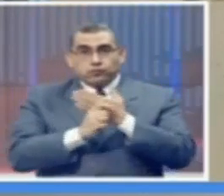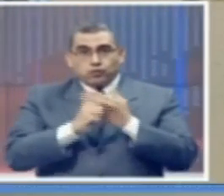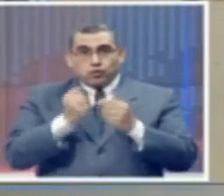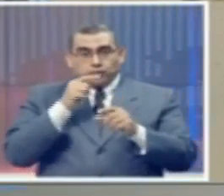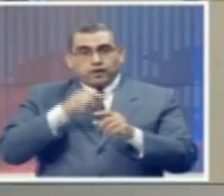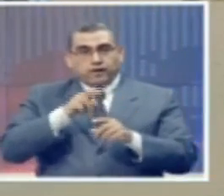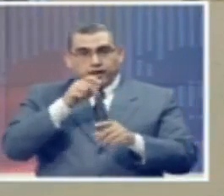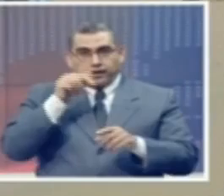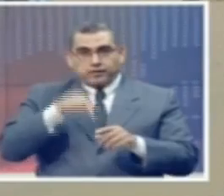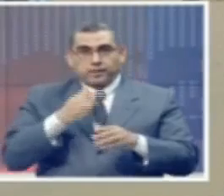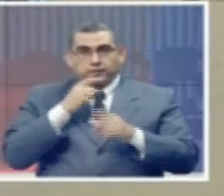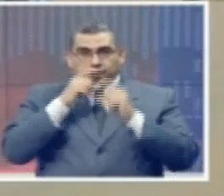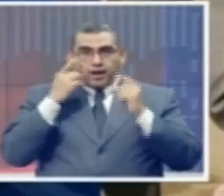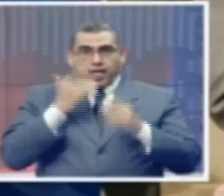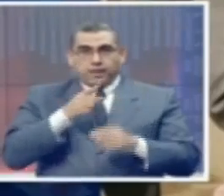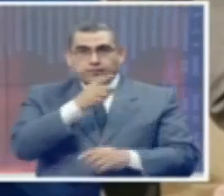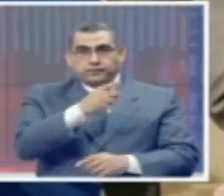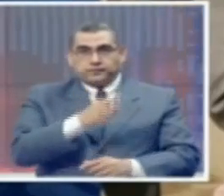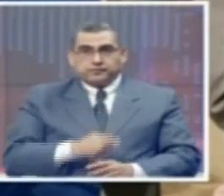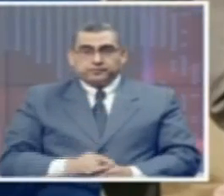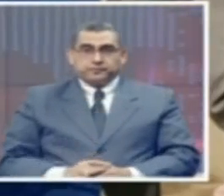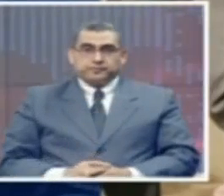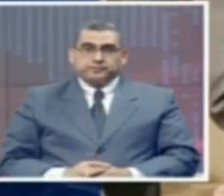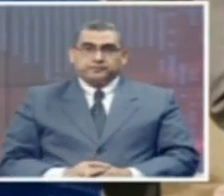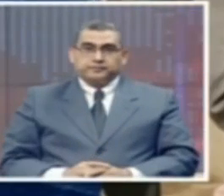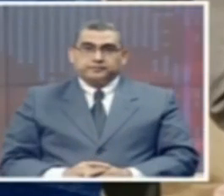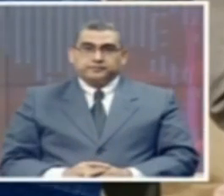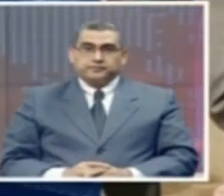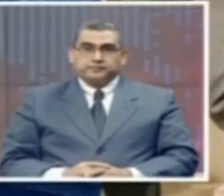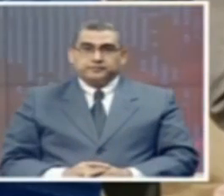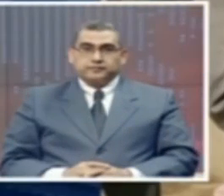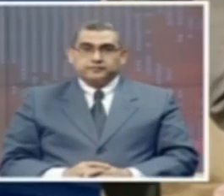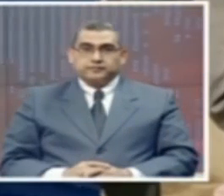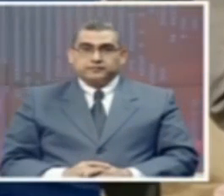العام لعدم التزامه بارتداء الكمامة.